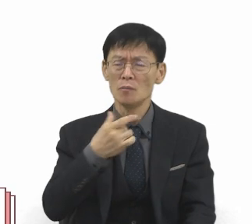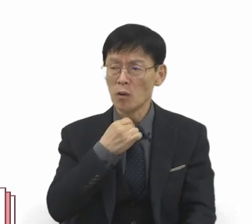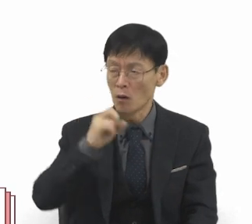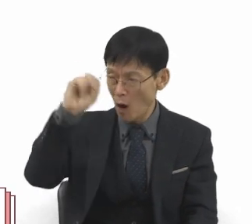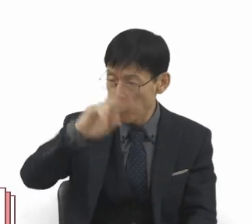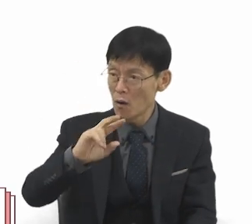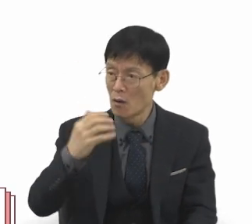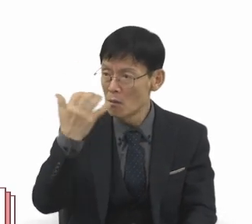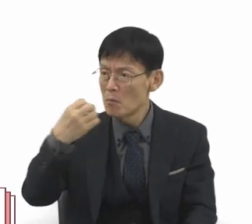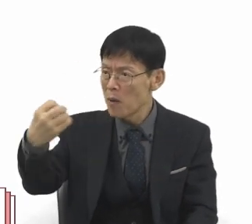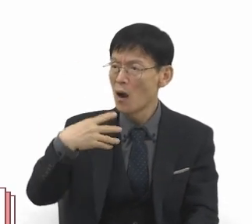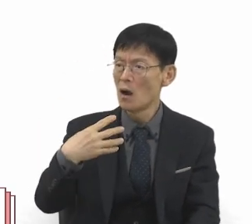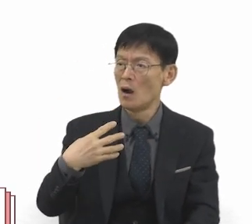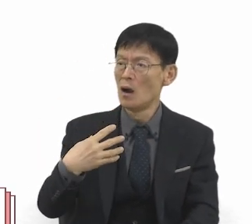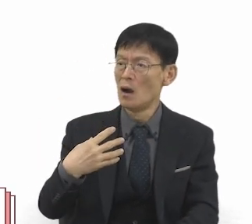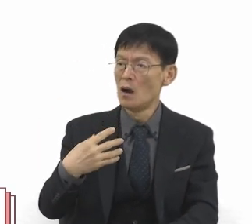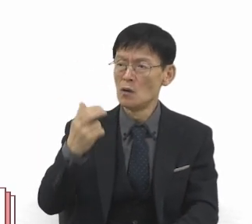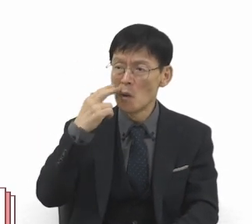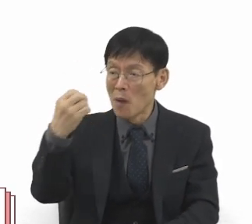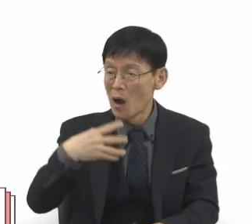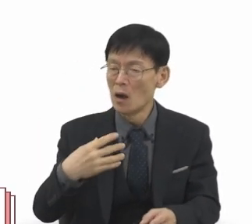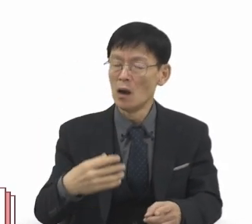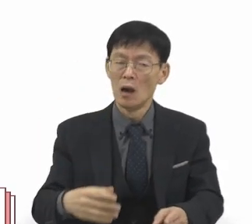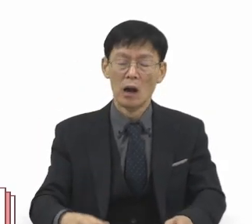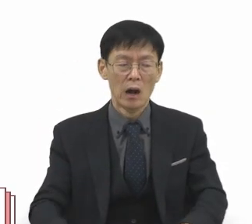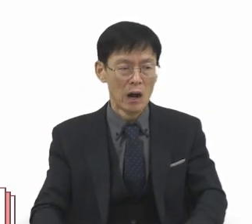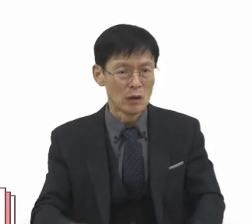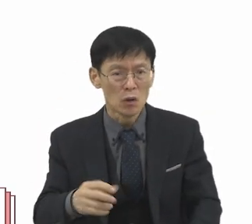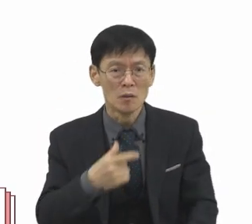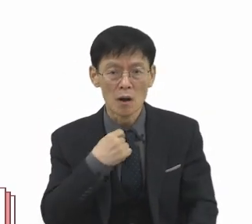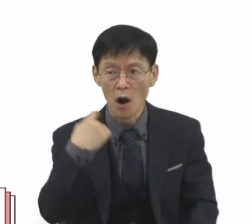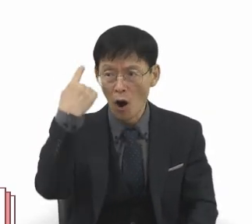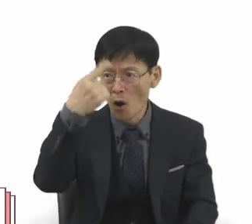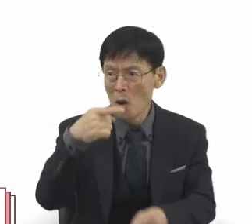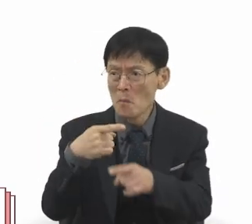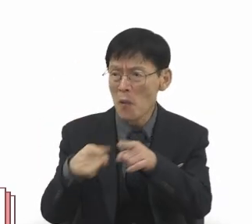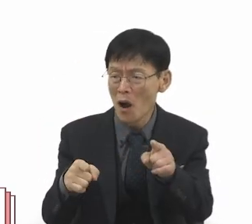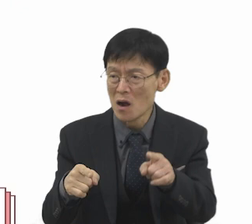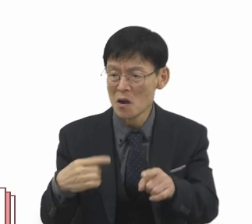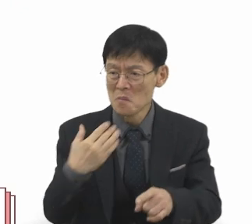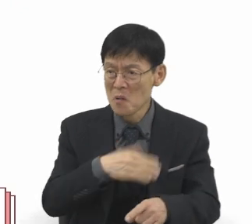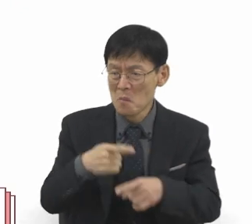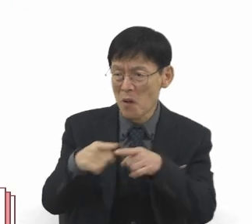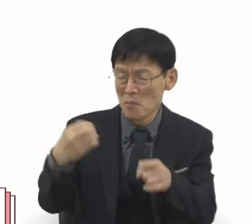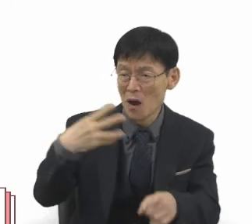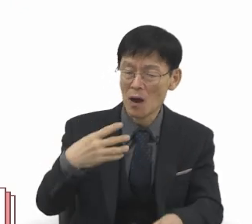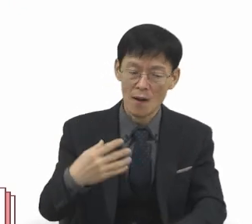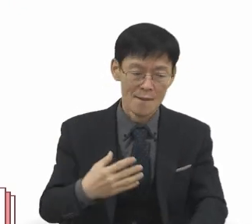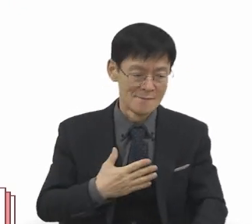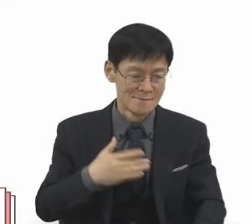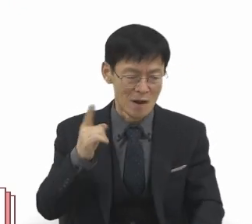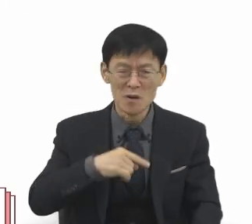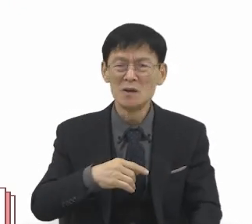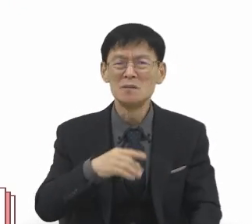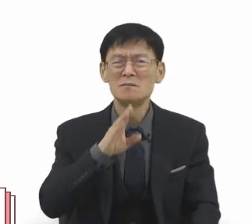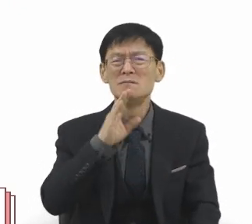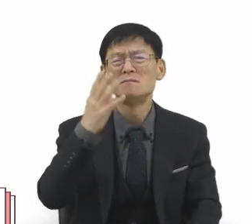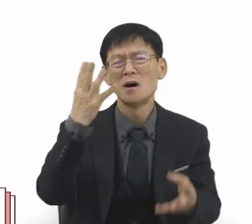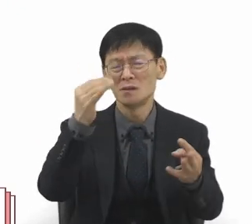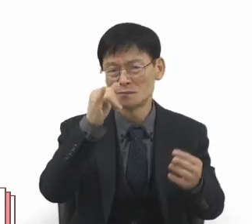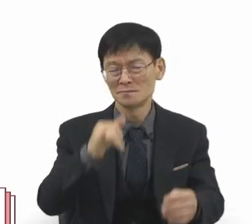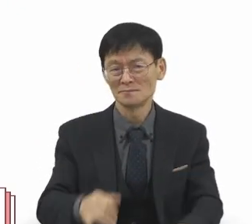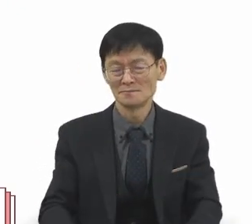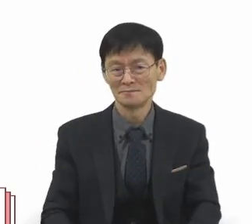원하지 않는데 음란한 말이나 농담을 하고 나의 얼굴이나 몸에 대해 평가를 해서 우리는 기분이 나쁠